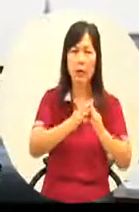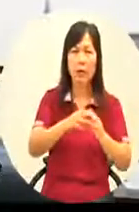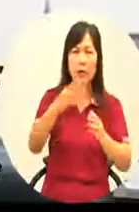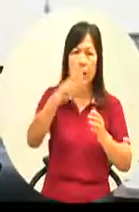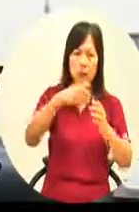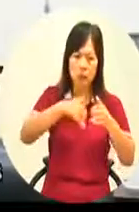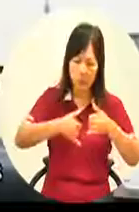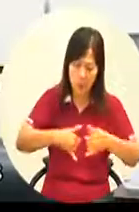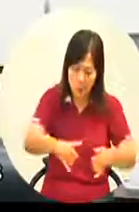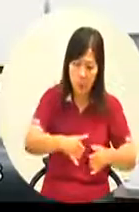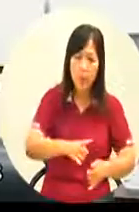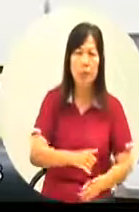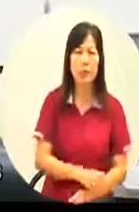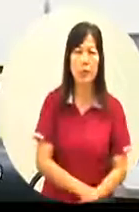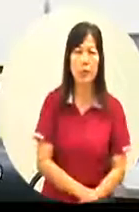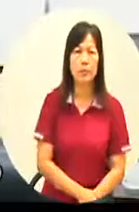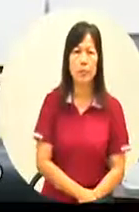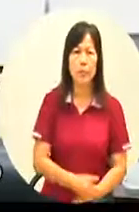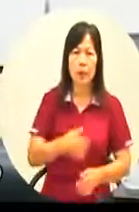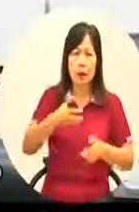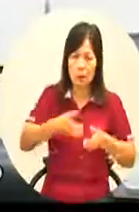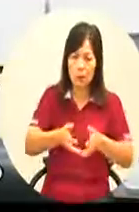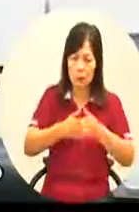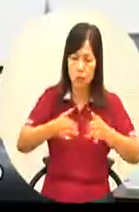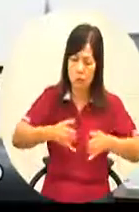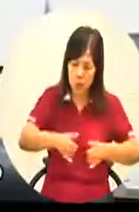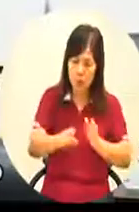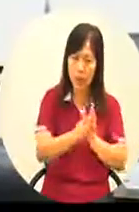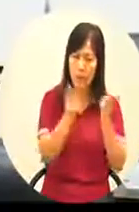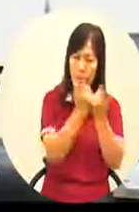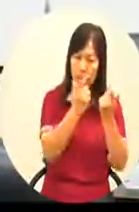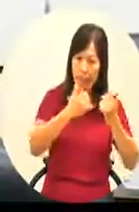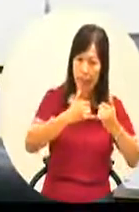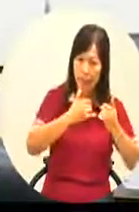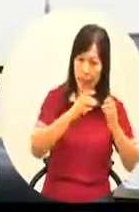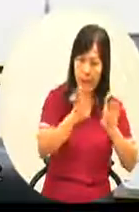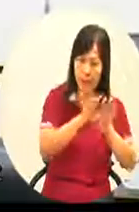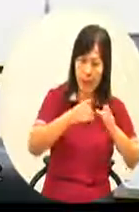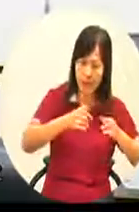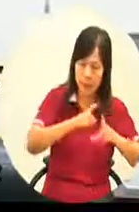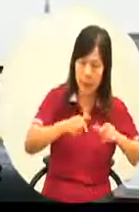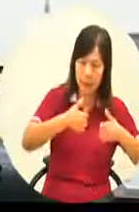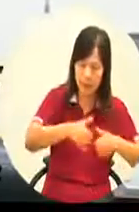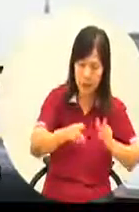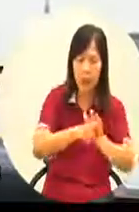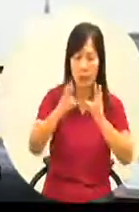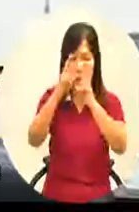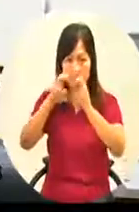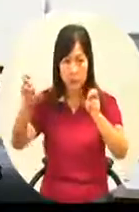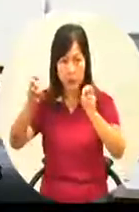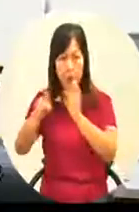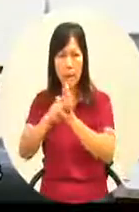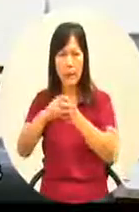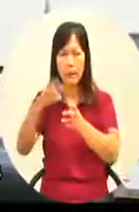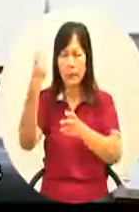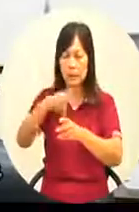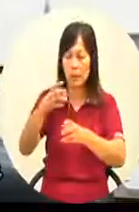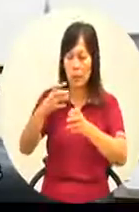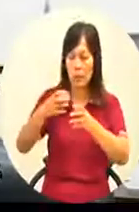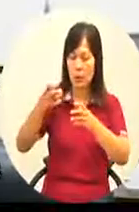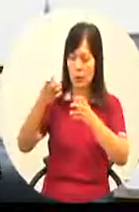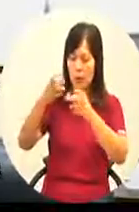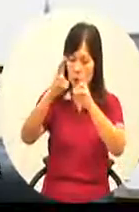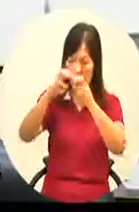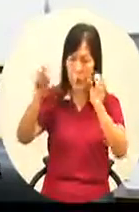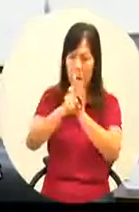些道路，里面的重要道路，像北门大街等等的，或是寺庙，不是叫做重盖庙了哈，至少